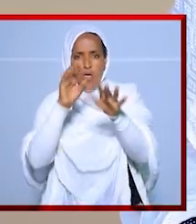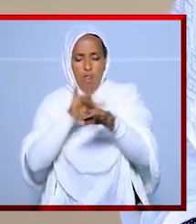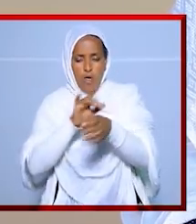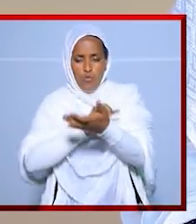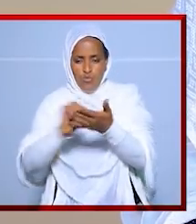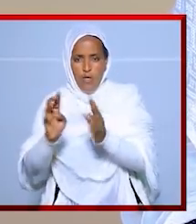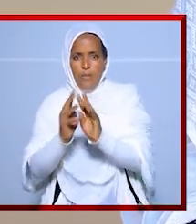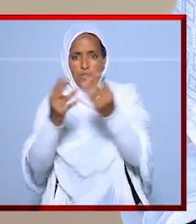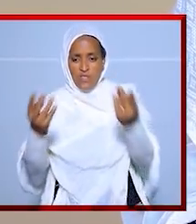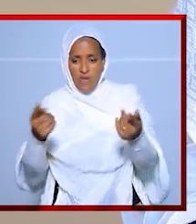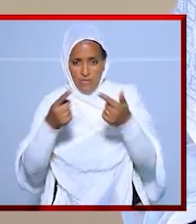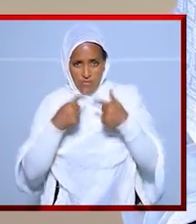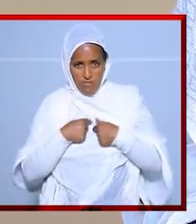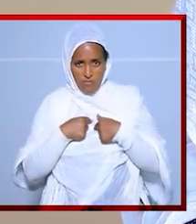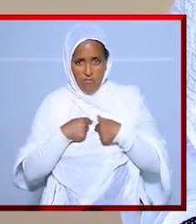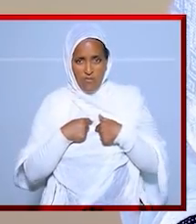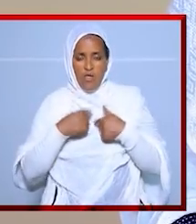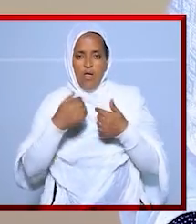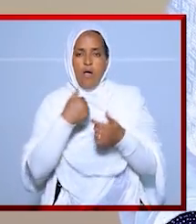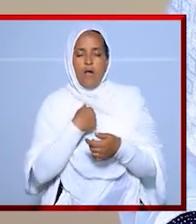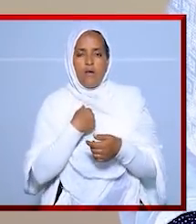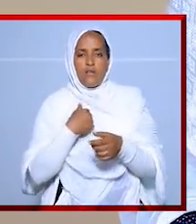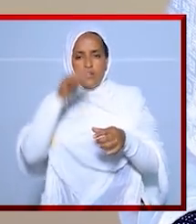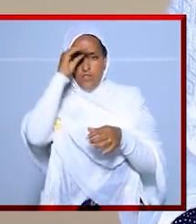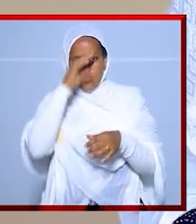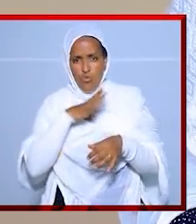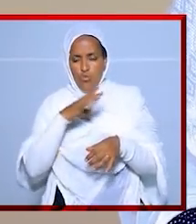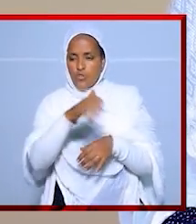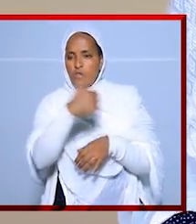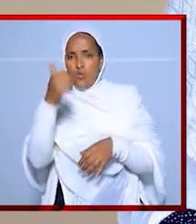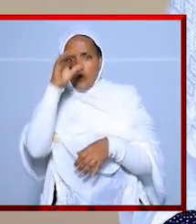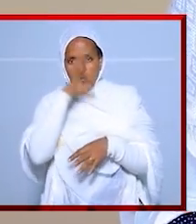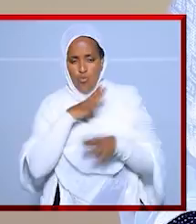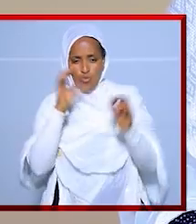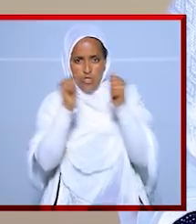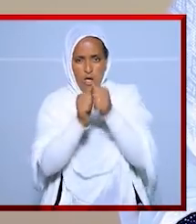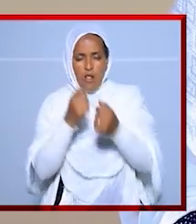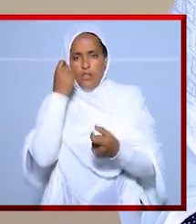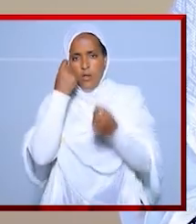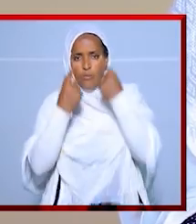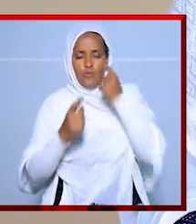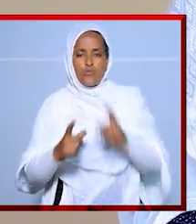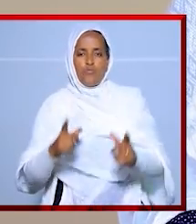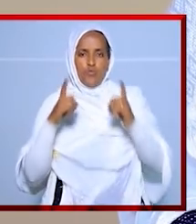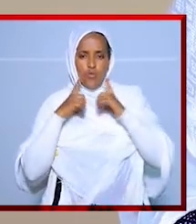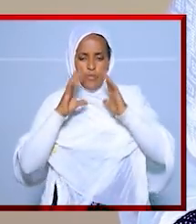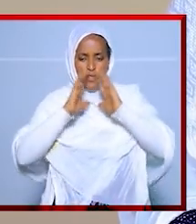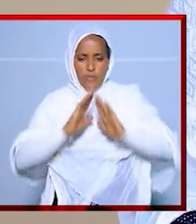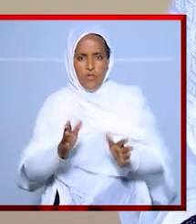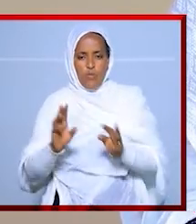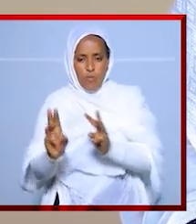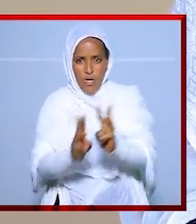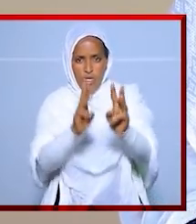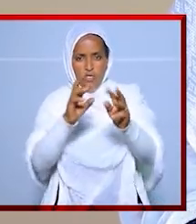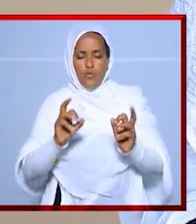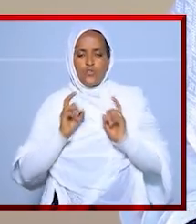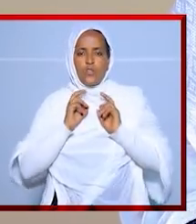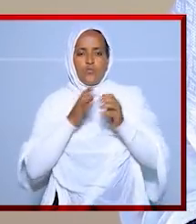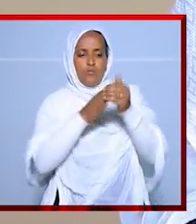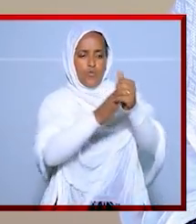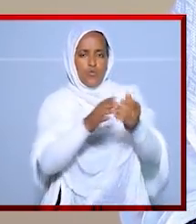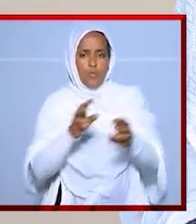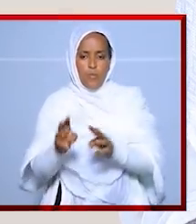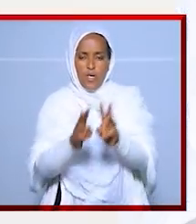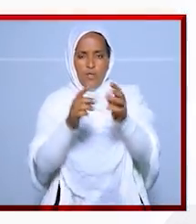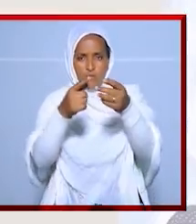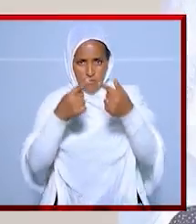ላይ ቅዱሳት መጻሕፍት የሚነግሩን ሰዎች ከሌሎች ሰዎች ጋር ተግባብተው የሚኖሩበት በሰላማዊ መልኩ ህይወታቸውን